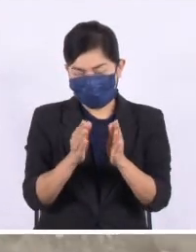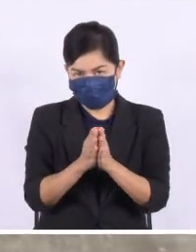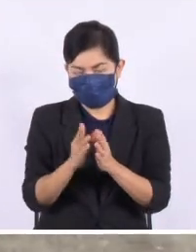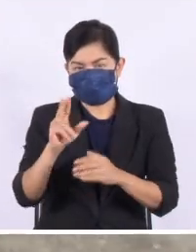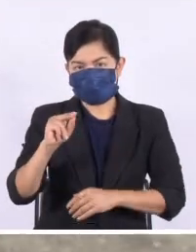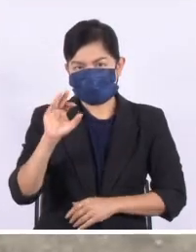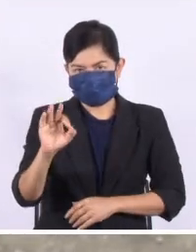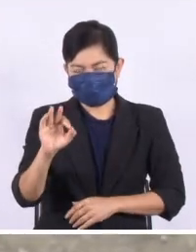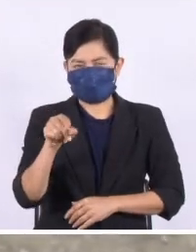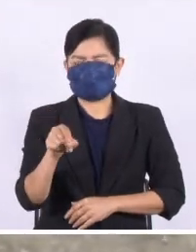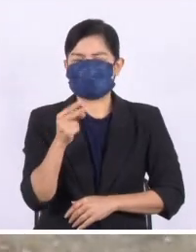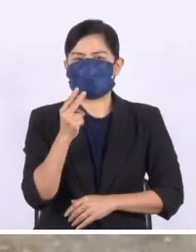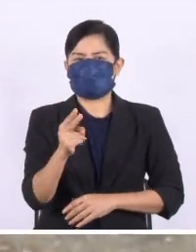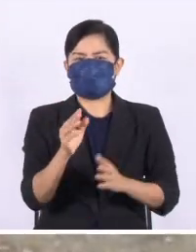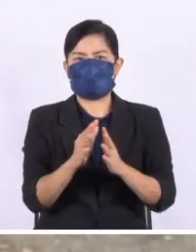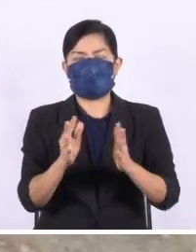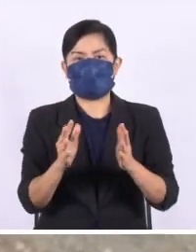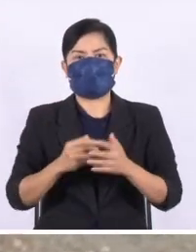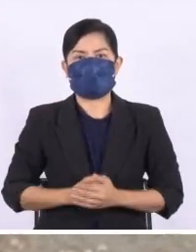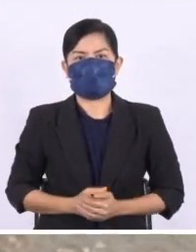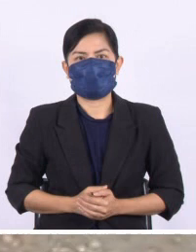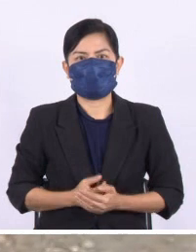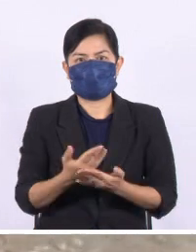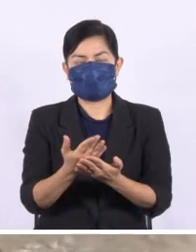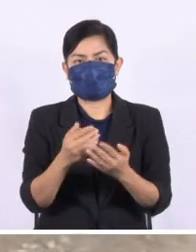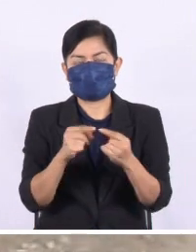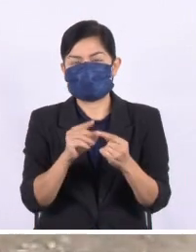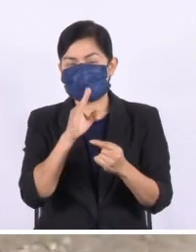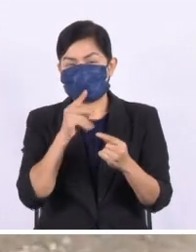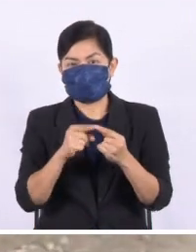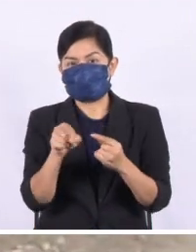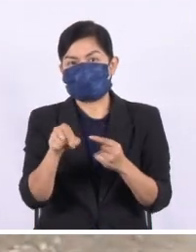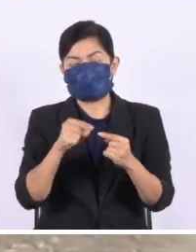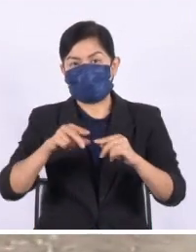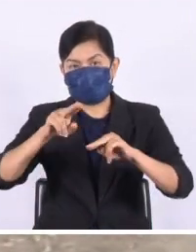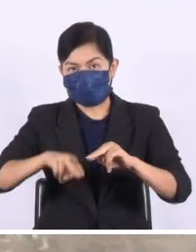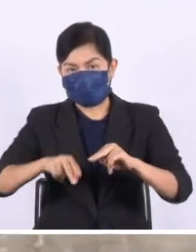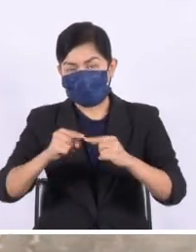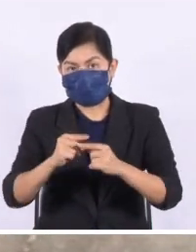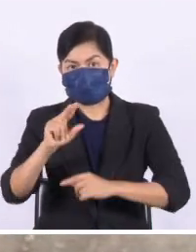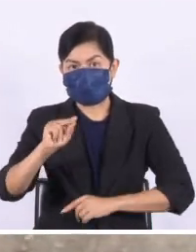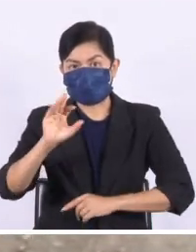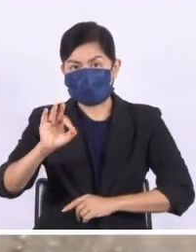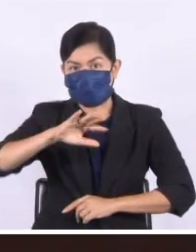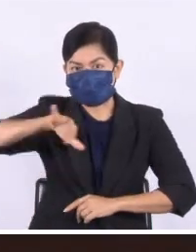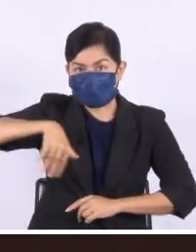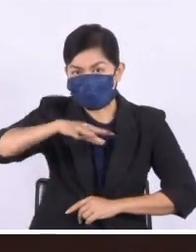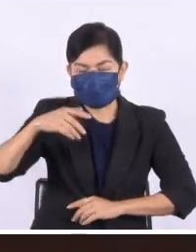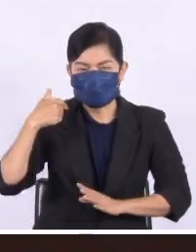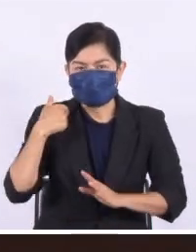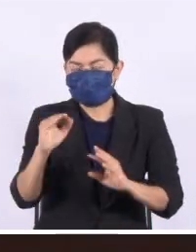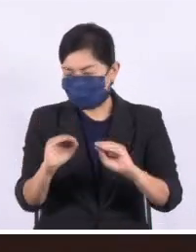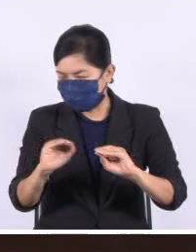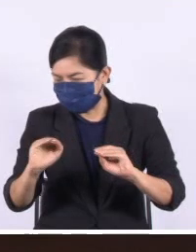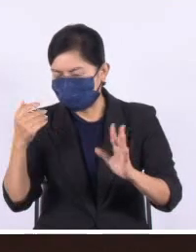3หัว 4 39มันคืออนาคตงูจงอางตัวต่อไปก็ชาวบ้านบอกว่าถ้าหากว่าฟักออกมาก็มีจะมี 39ตัว